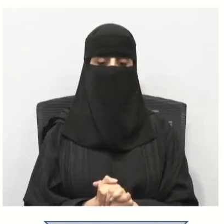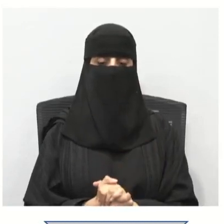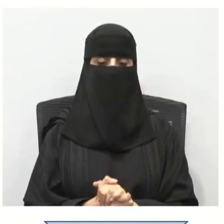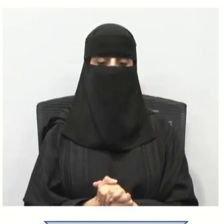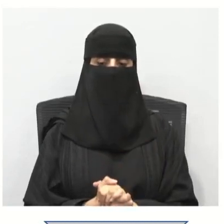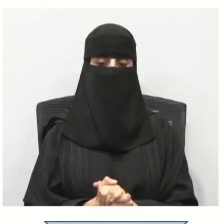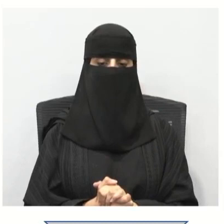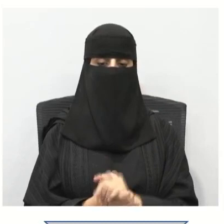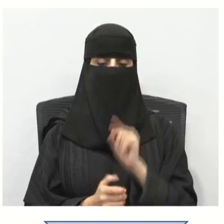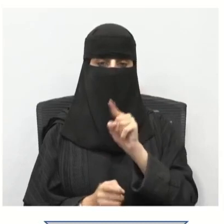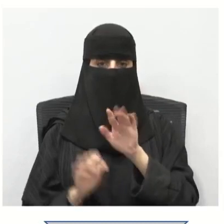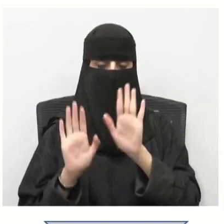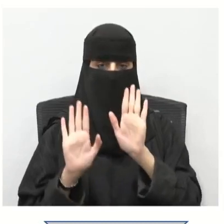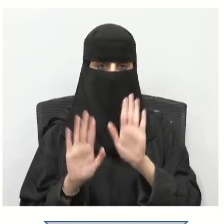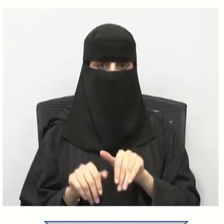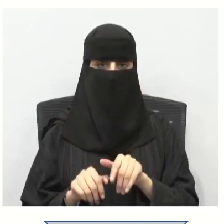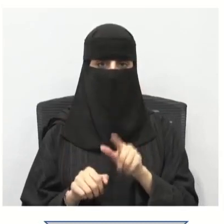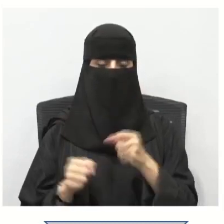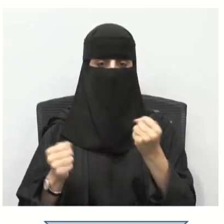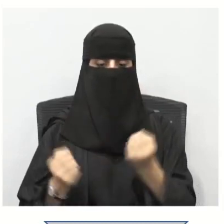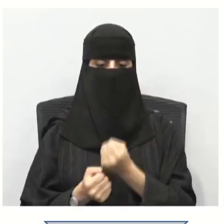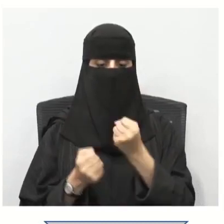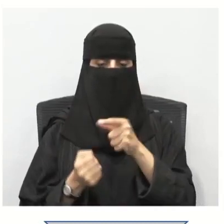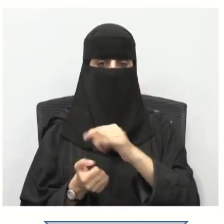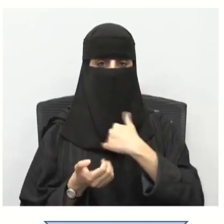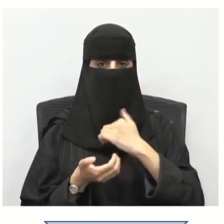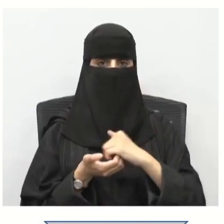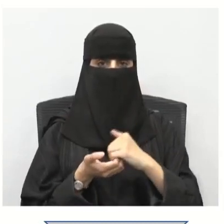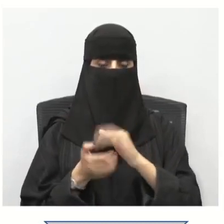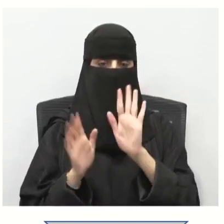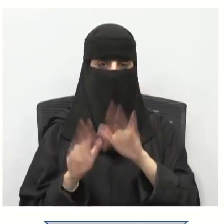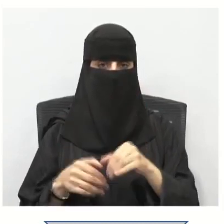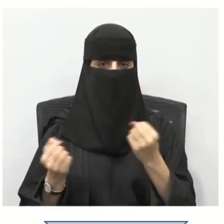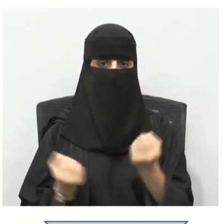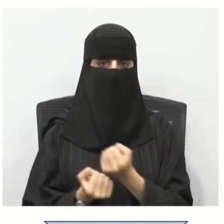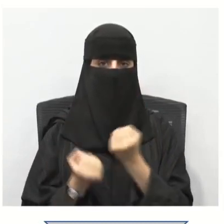فواز انت قادر على ذلك يا صديقي